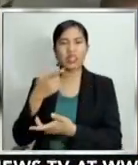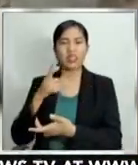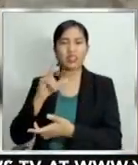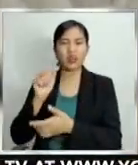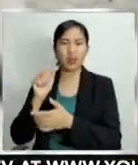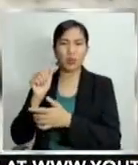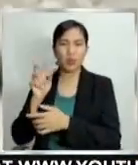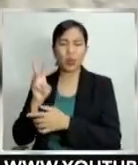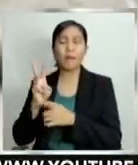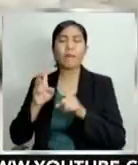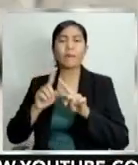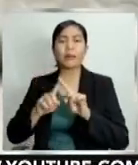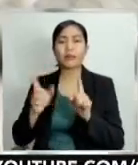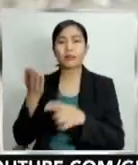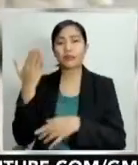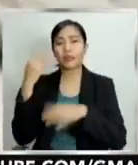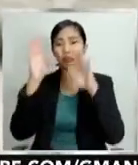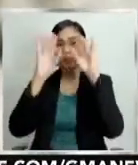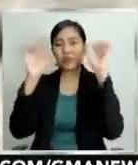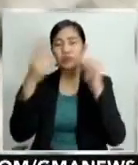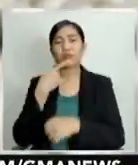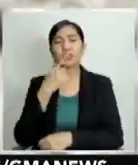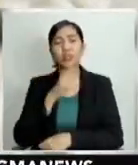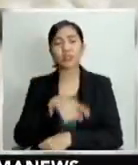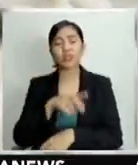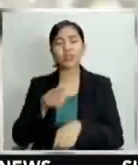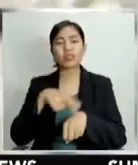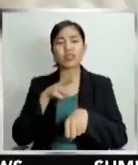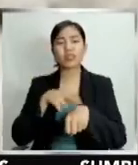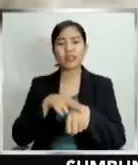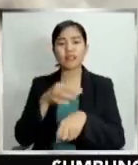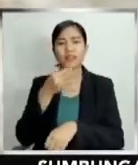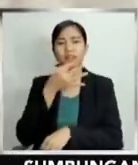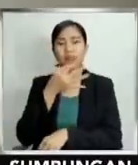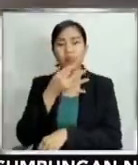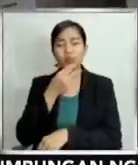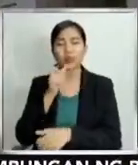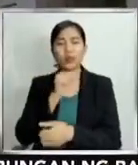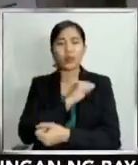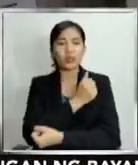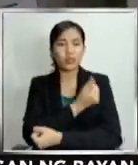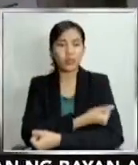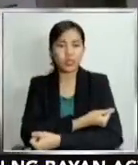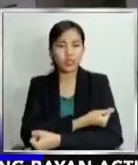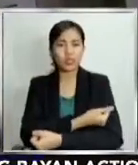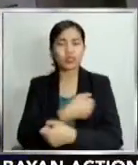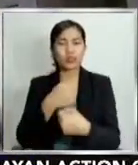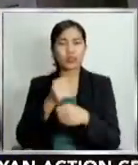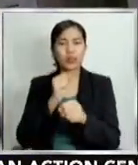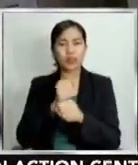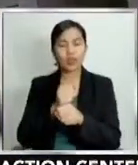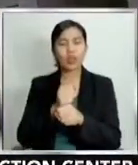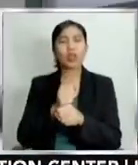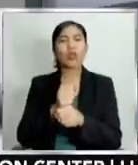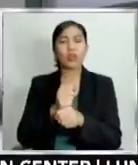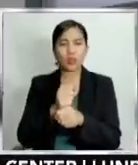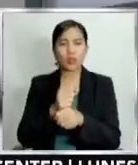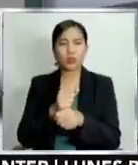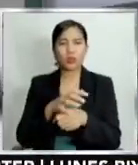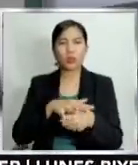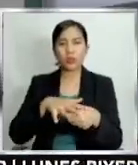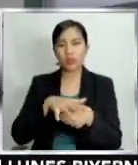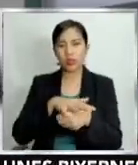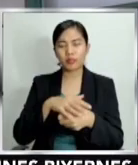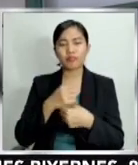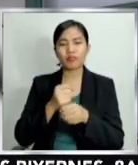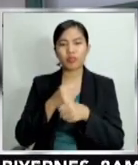Pangulo sa National Food Authority na tutukan ang local production ng bigas. Sabi naman ng Department of Agriculture, mas